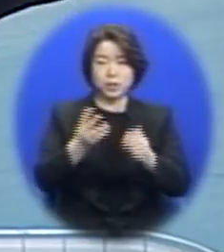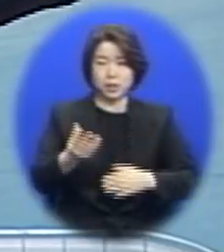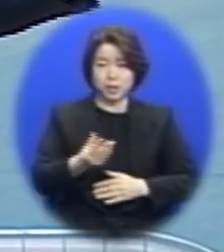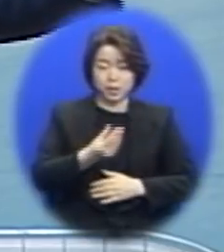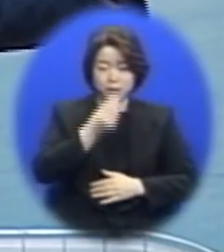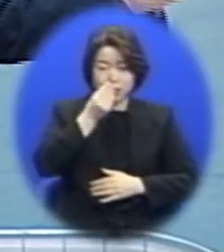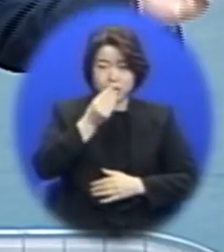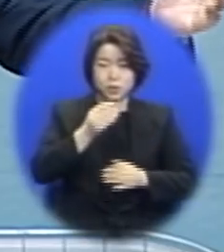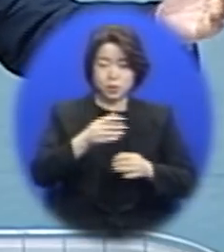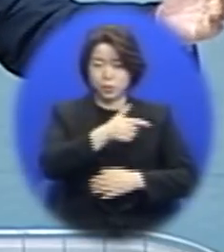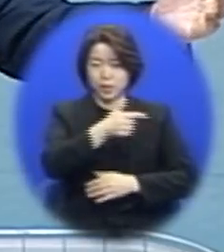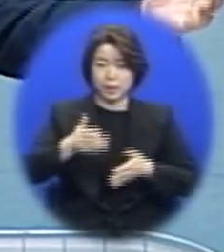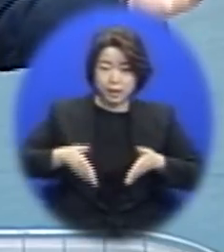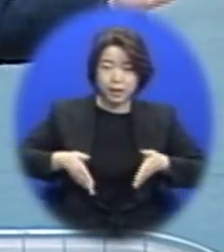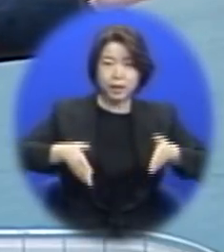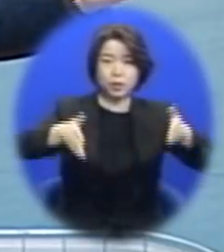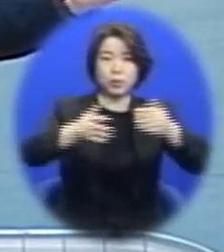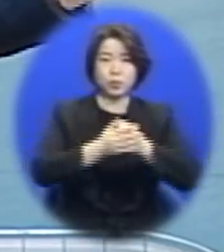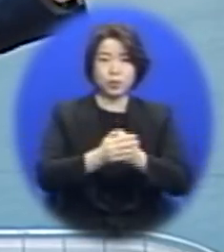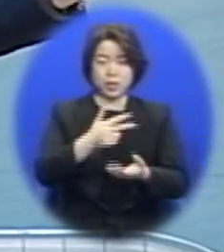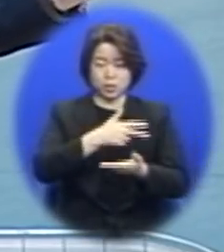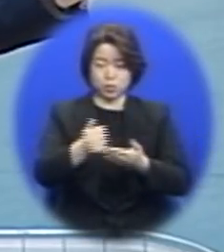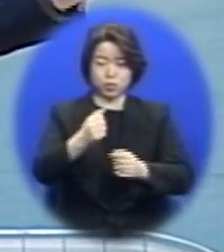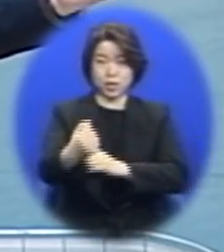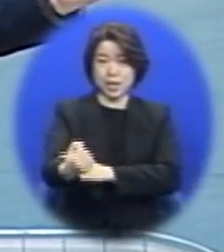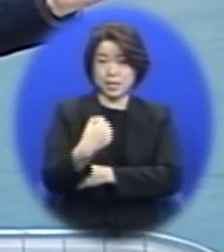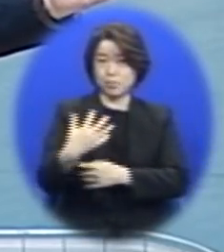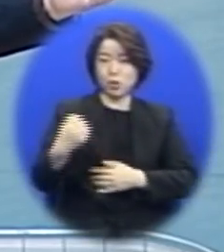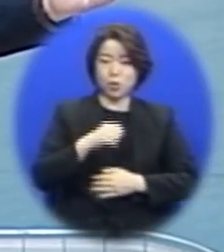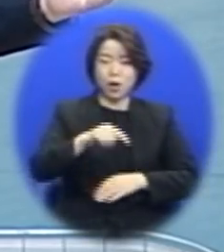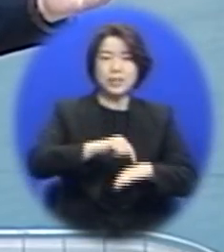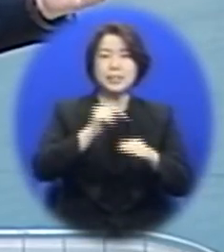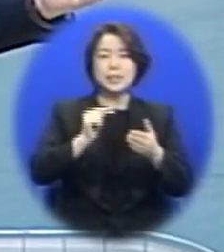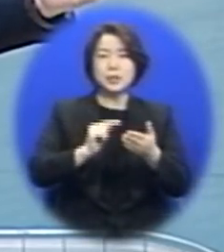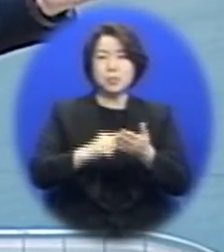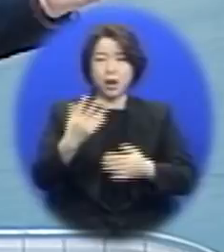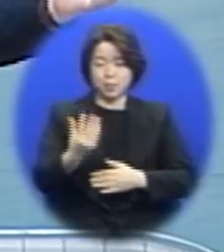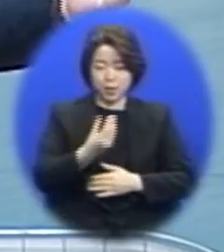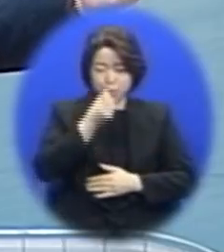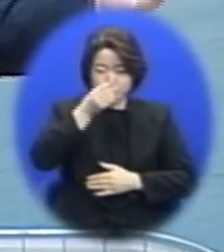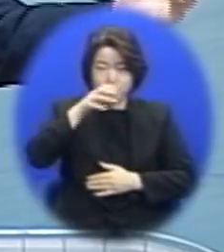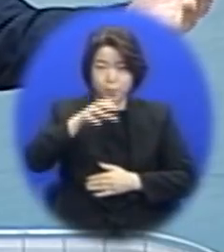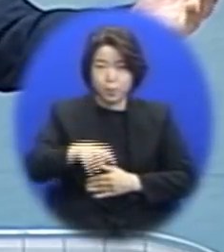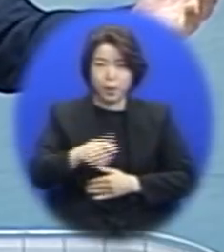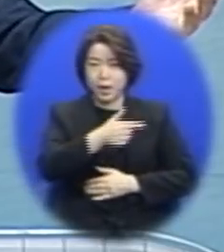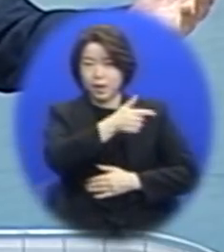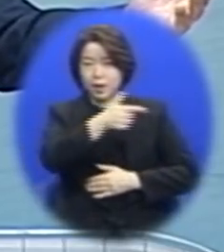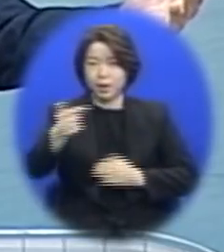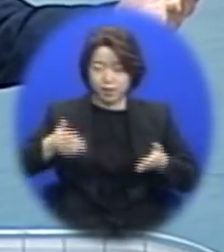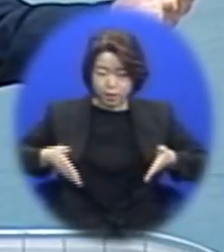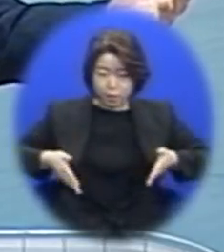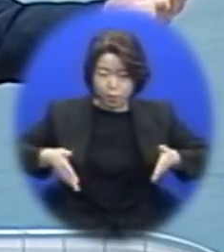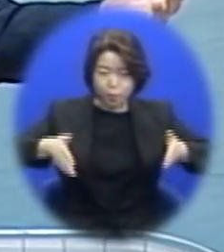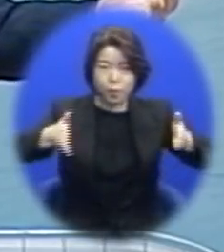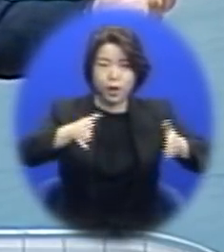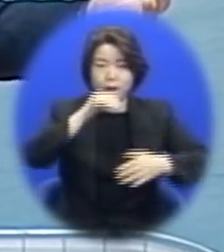시편 84편 5절에 주께 힘을 얻고 그 마음에 시온의 대로가 있는 자는 복이 있나이다.